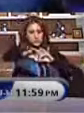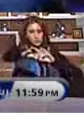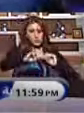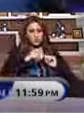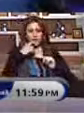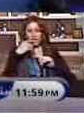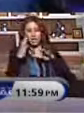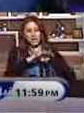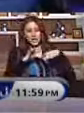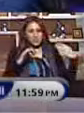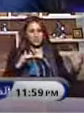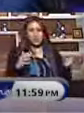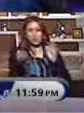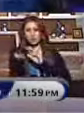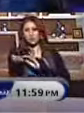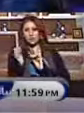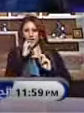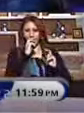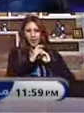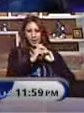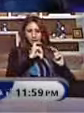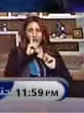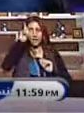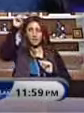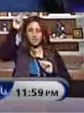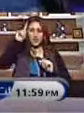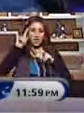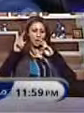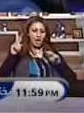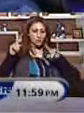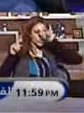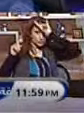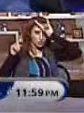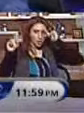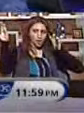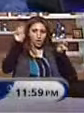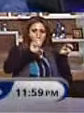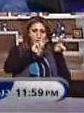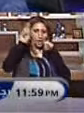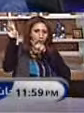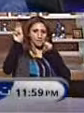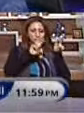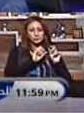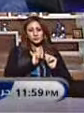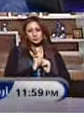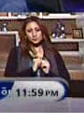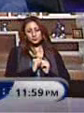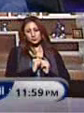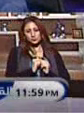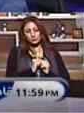شم ولا تجدوا اكثرهم شاكرين سبحان الله وال العجيب